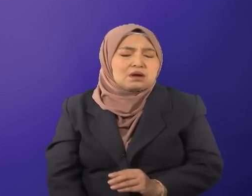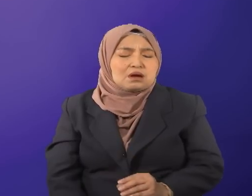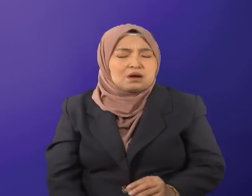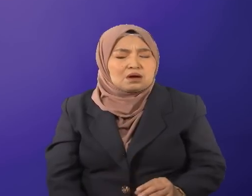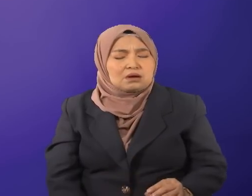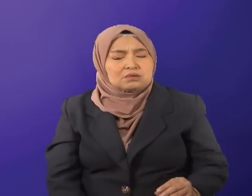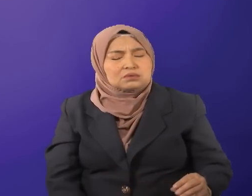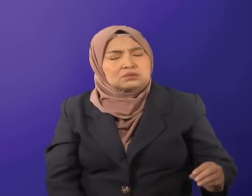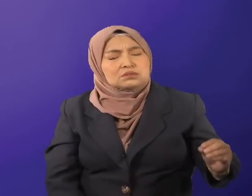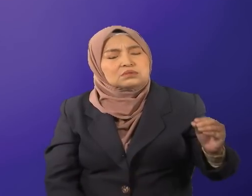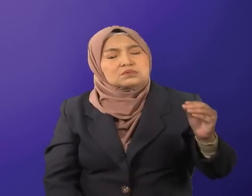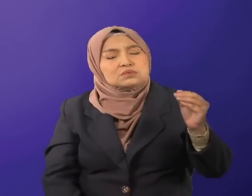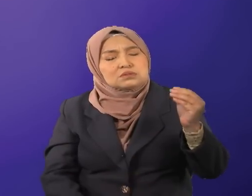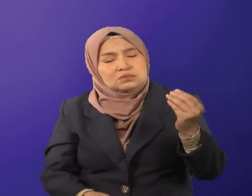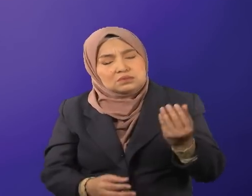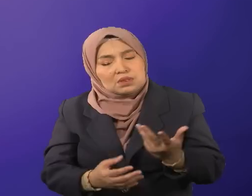وأزواج